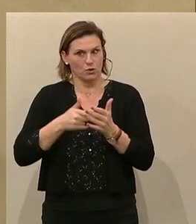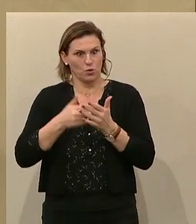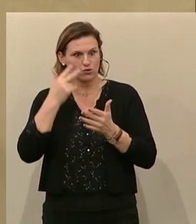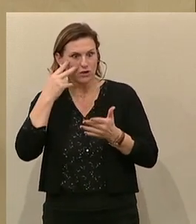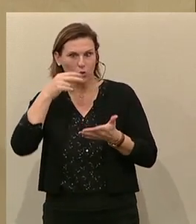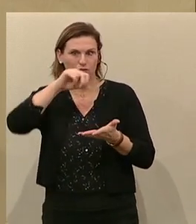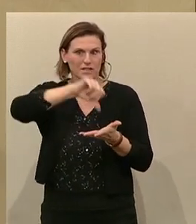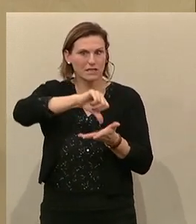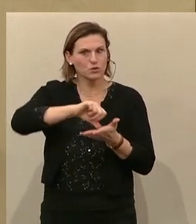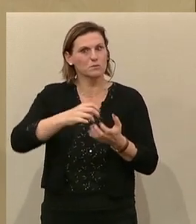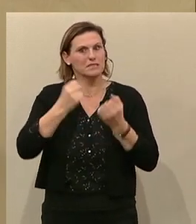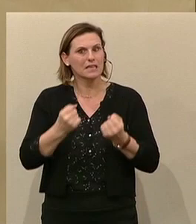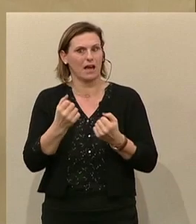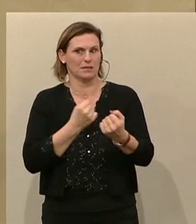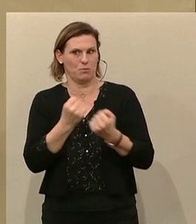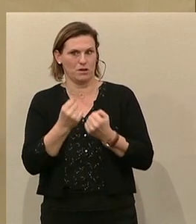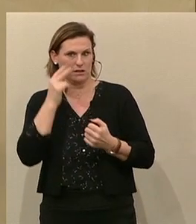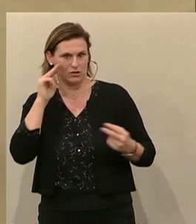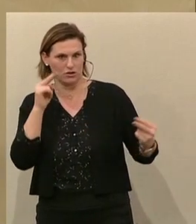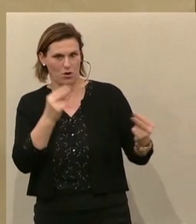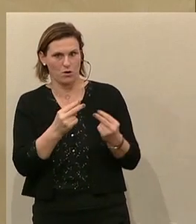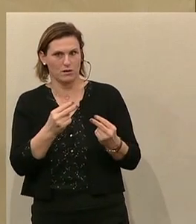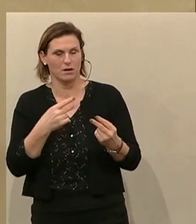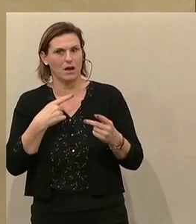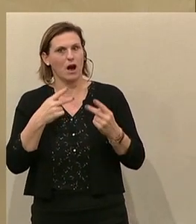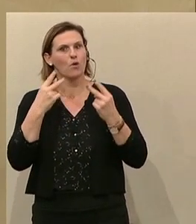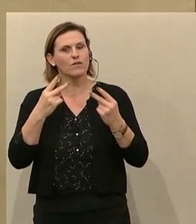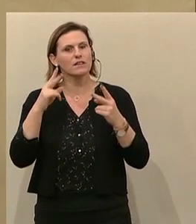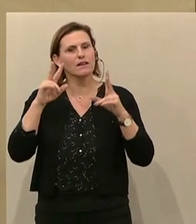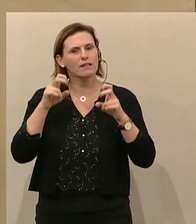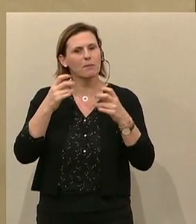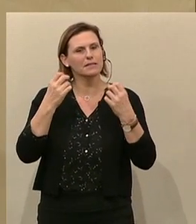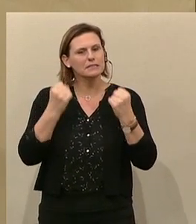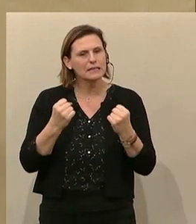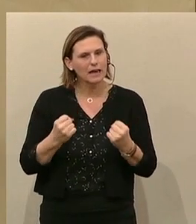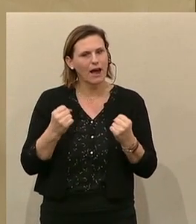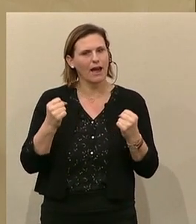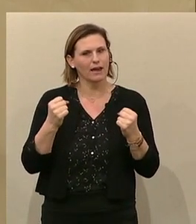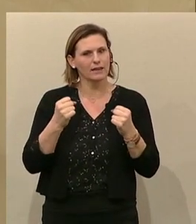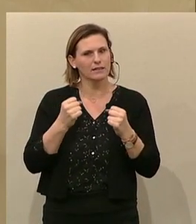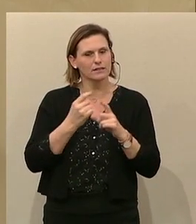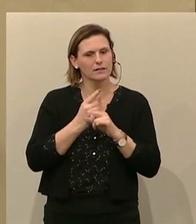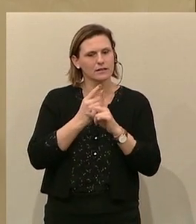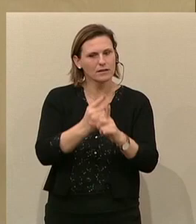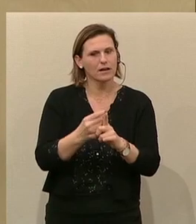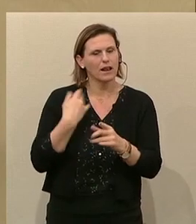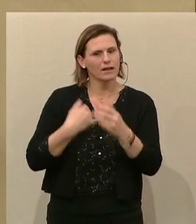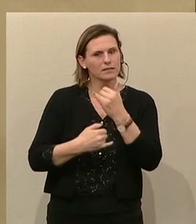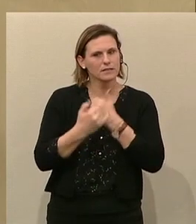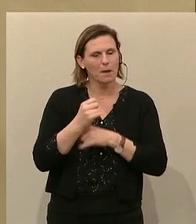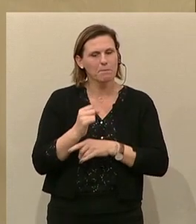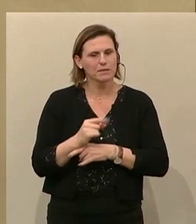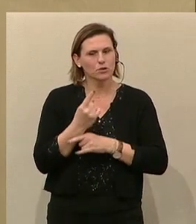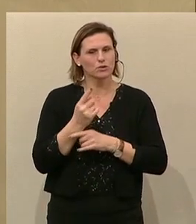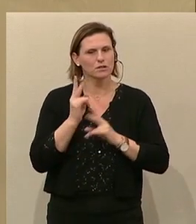europäischen Sicherheitspolitik werden. Und gerade bei diesem so wichtigen Thema Sicherheit wurde in den letzten Jahren, vor allem